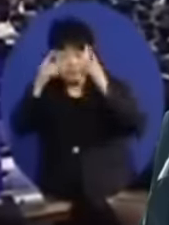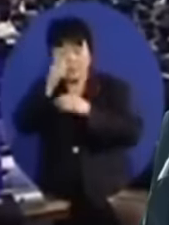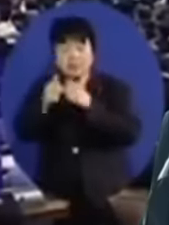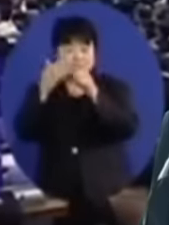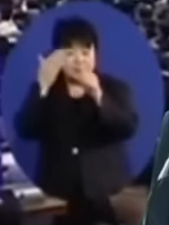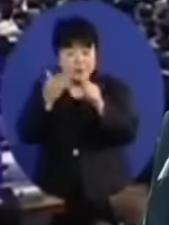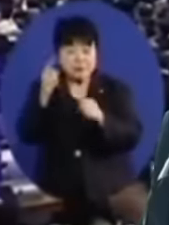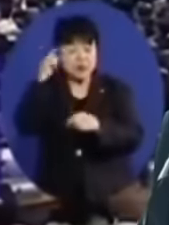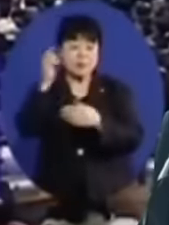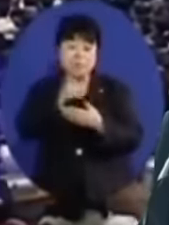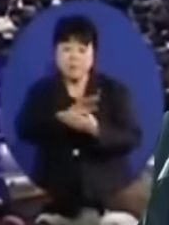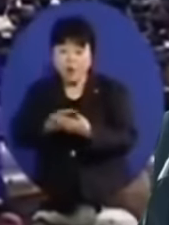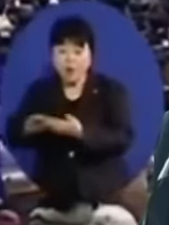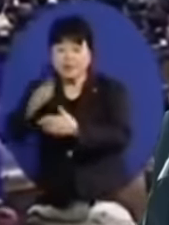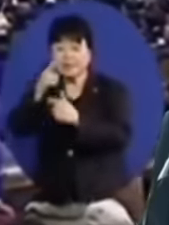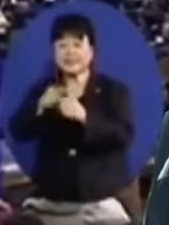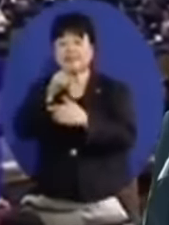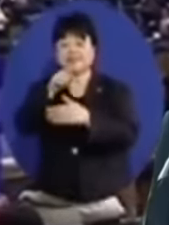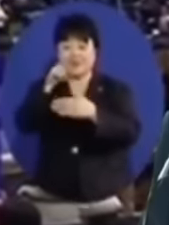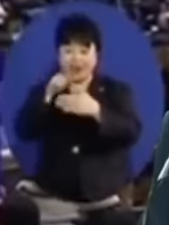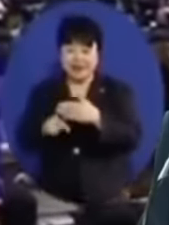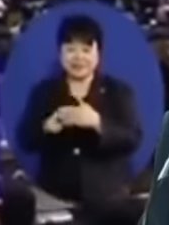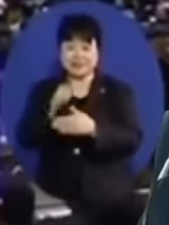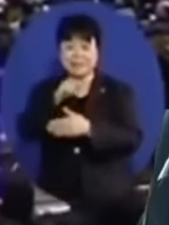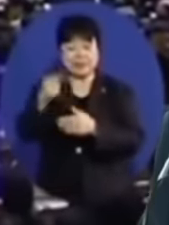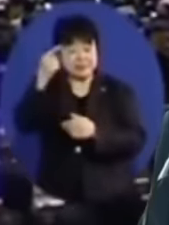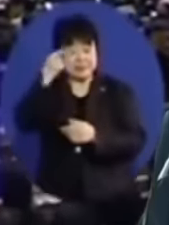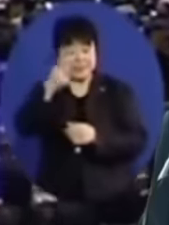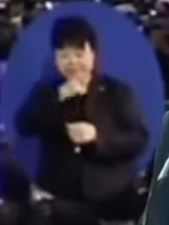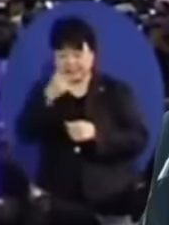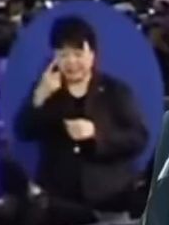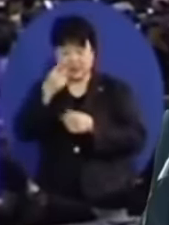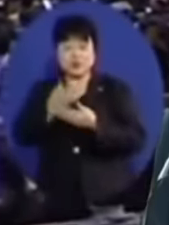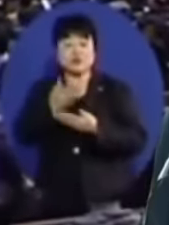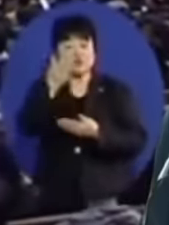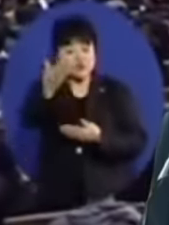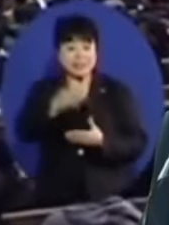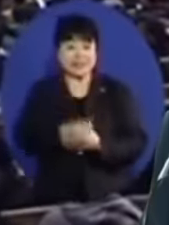하나님의 평강이 그리스도 예수 안에서 너희 마음과 생각을 지키시리라.